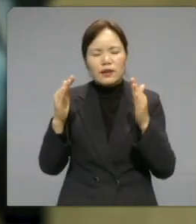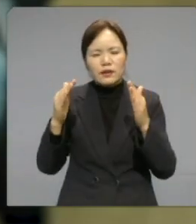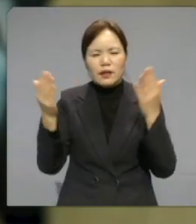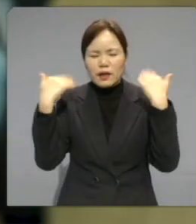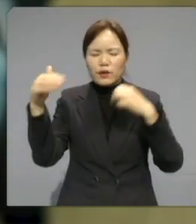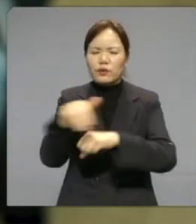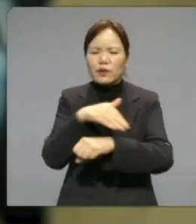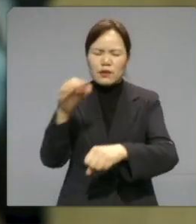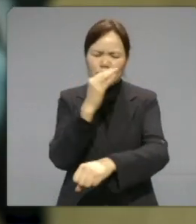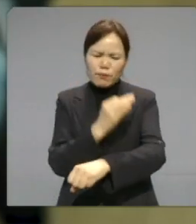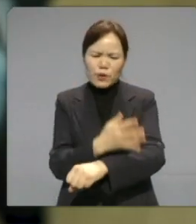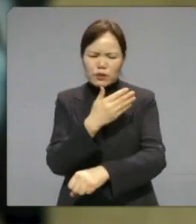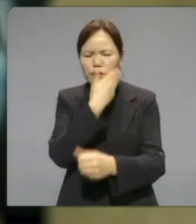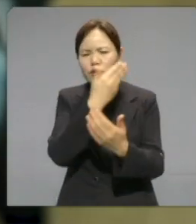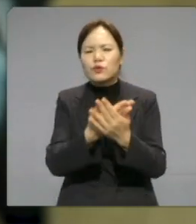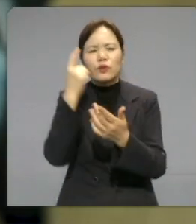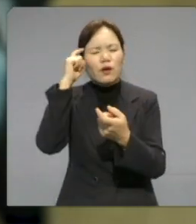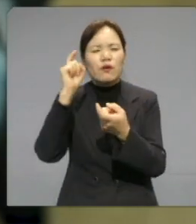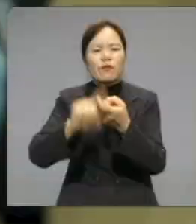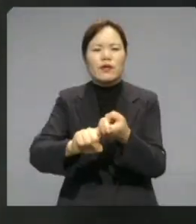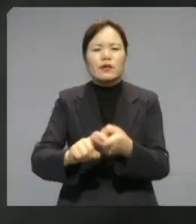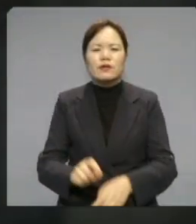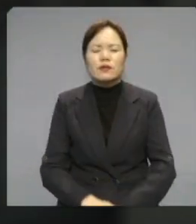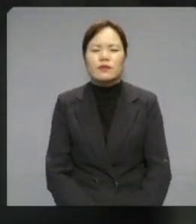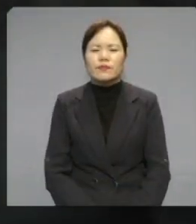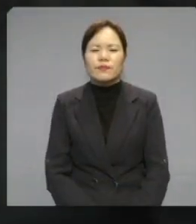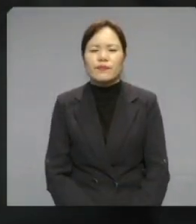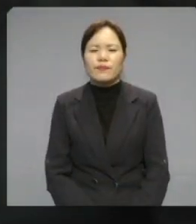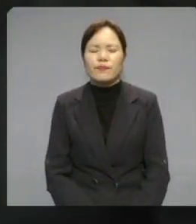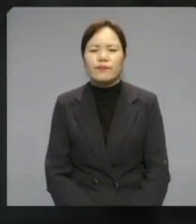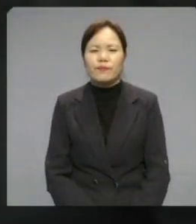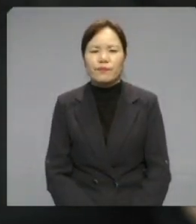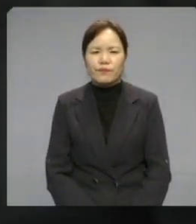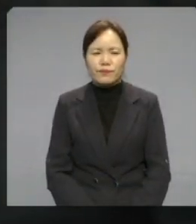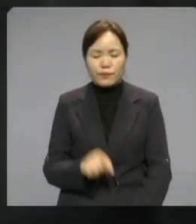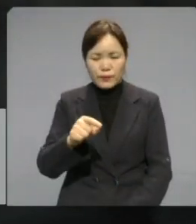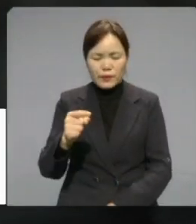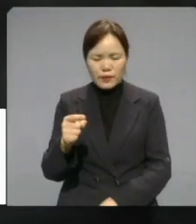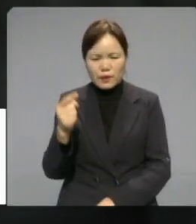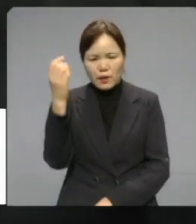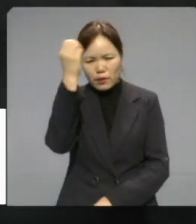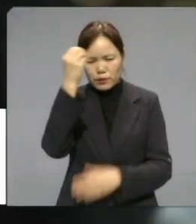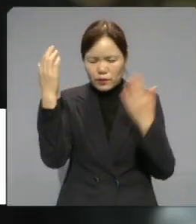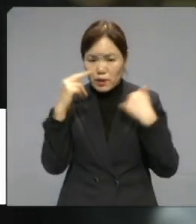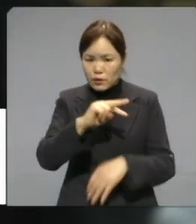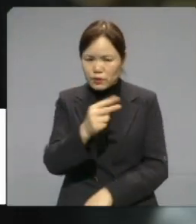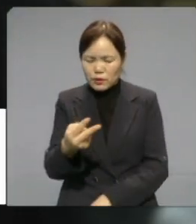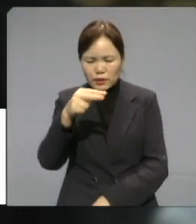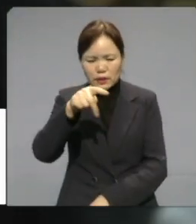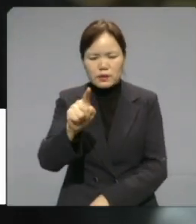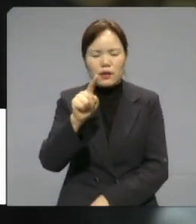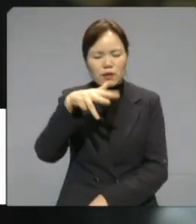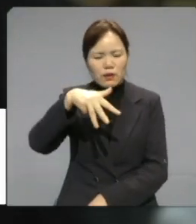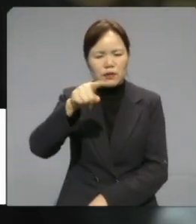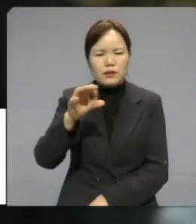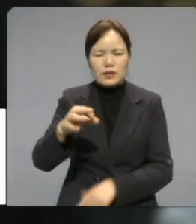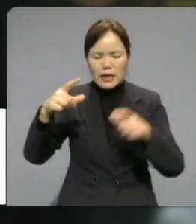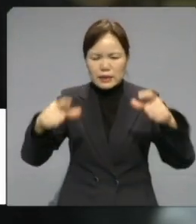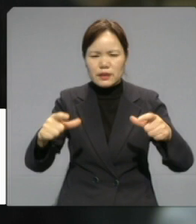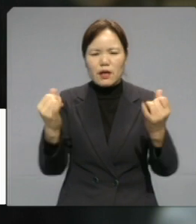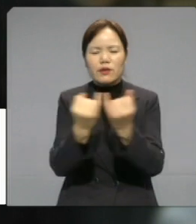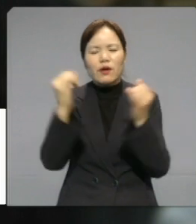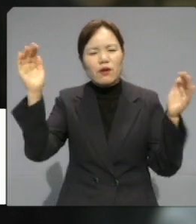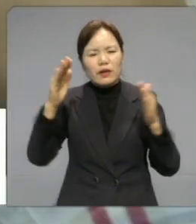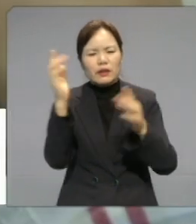향상 등이 주요한 관심사로 나타났습니다. 도림고의 남녀공학 전환은 서창동 지역 여학생들에게 더